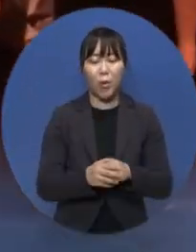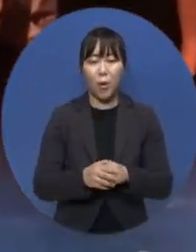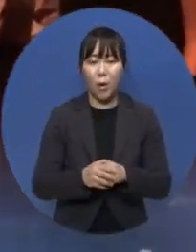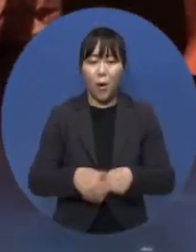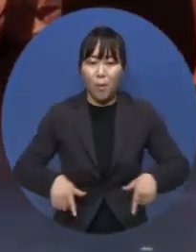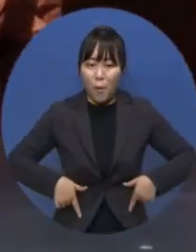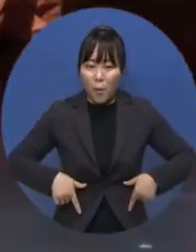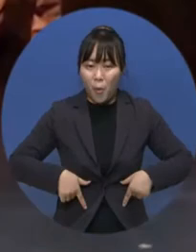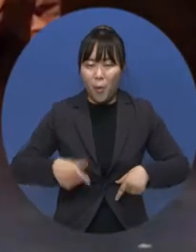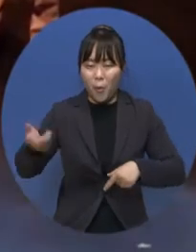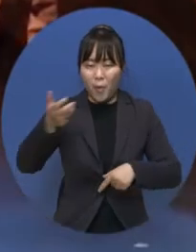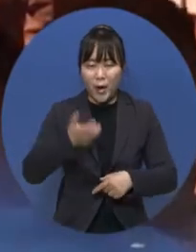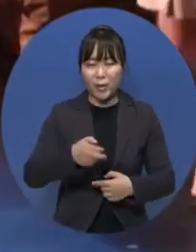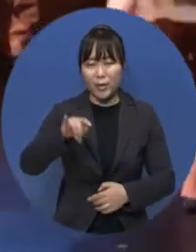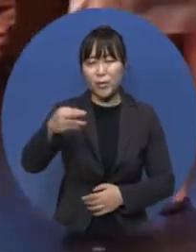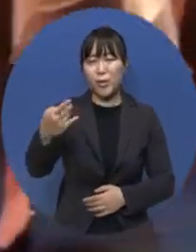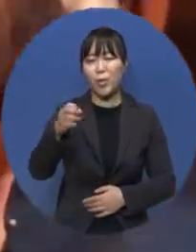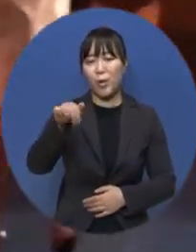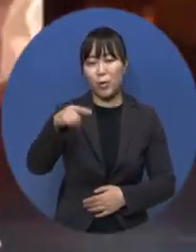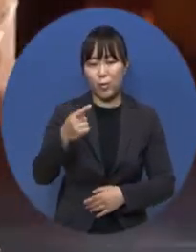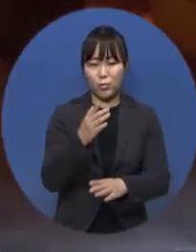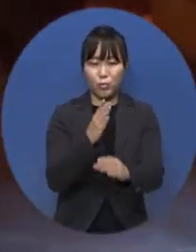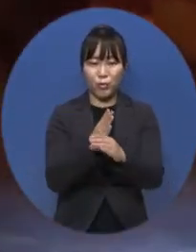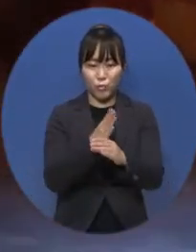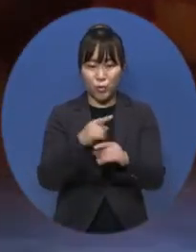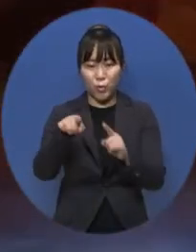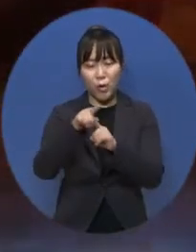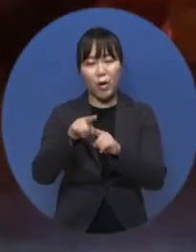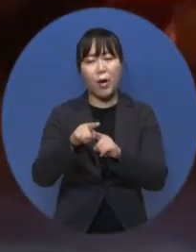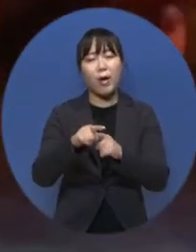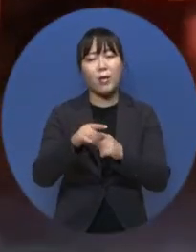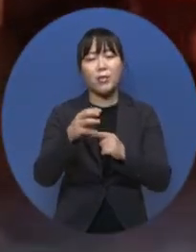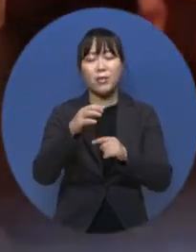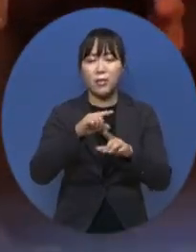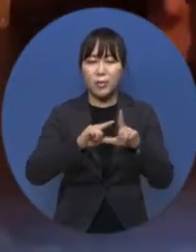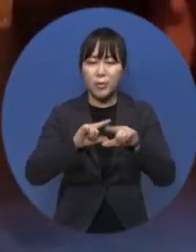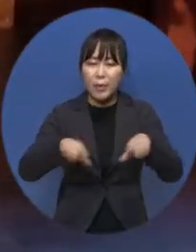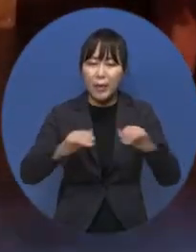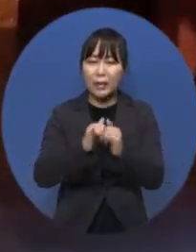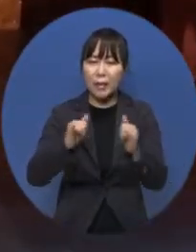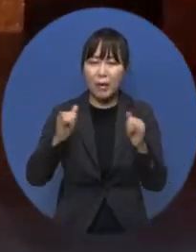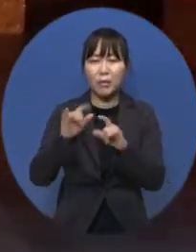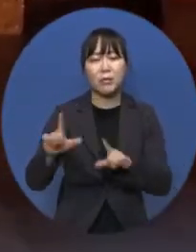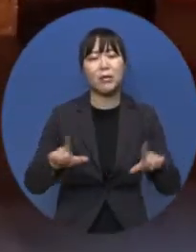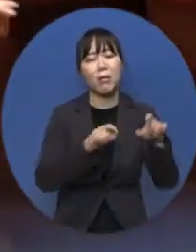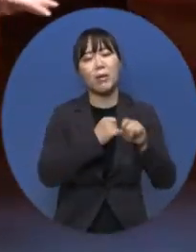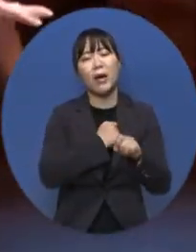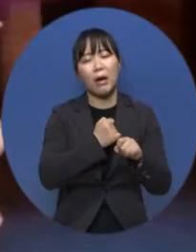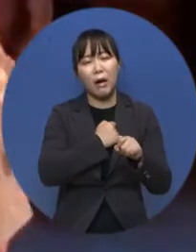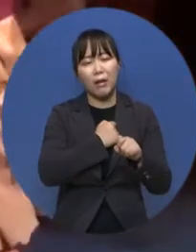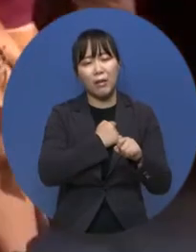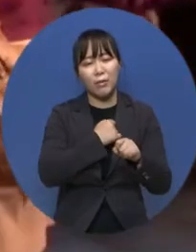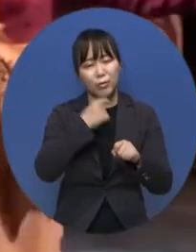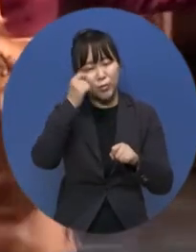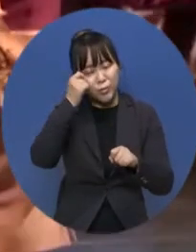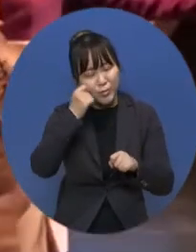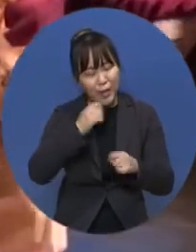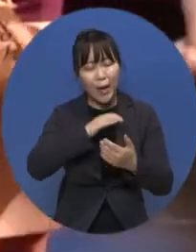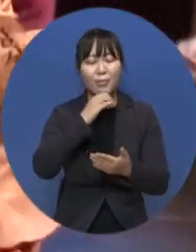노동자인 솔롱구를 중심으로 서민들의 팍팍한 인생살이와 웃음, 눈물, 감동을 그려낸